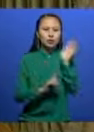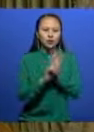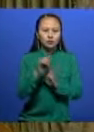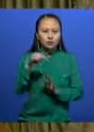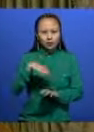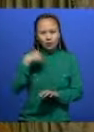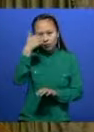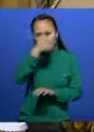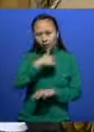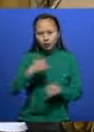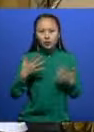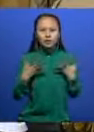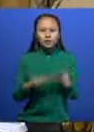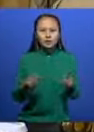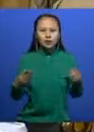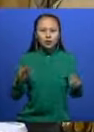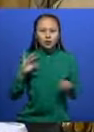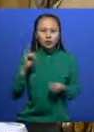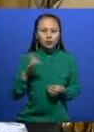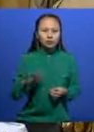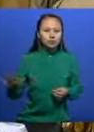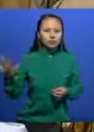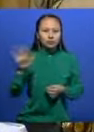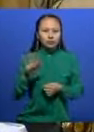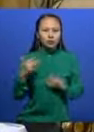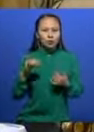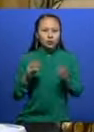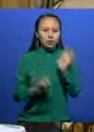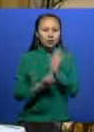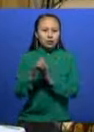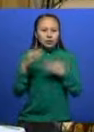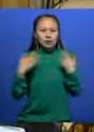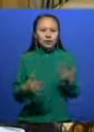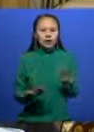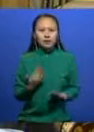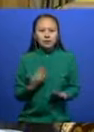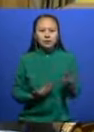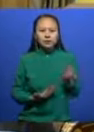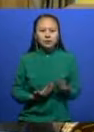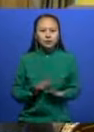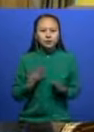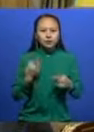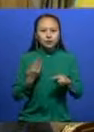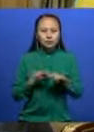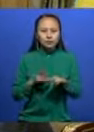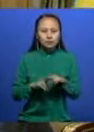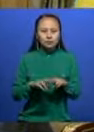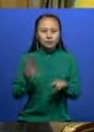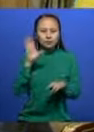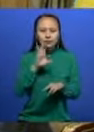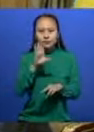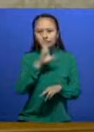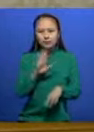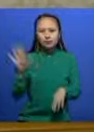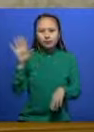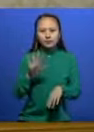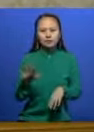Көктеммен қазір оңтүстік жағында басталған шығар. Негізгі мәселе солтүстігінде енді ол